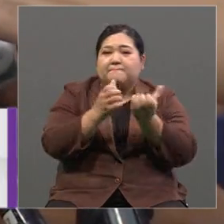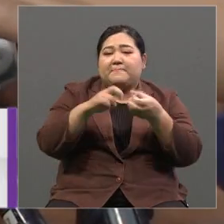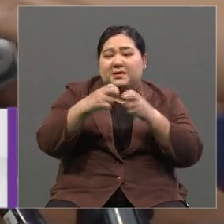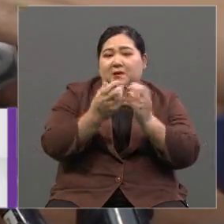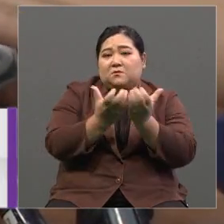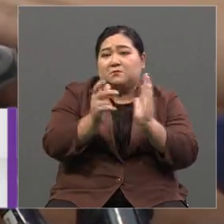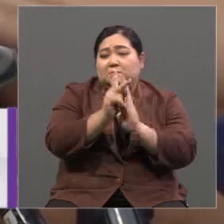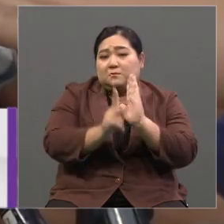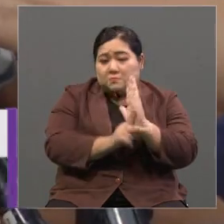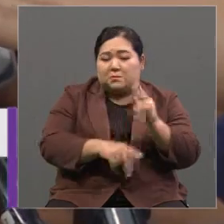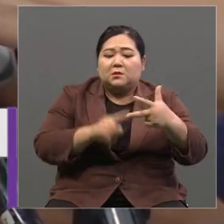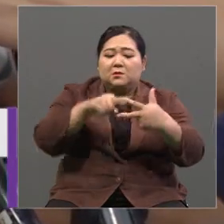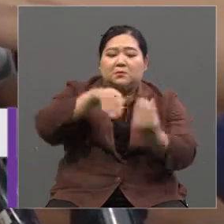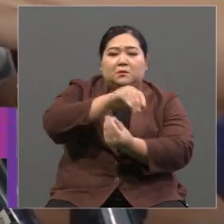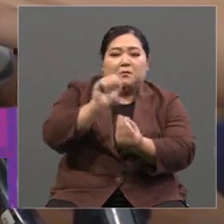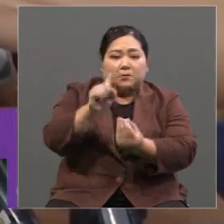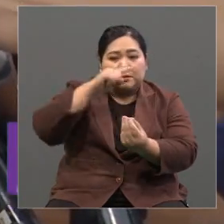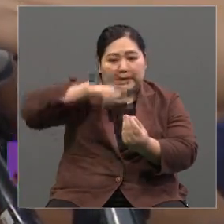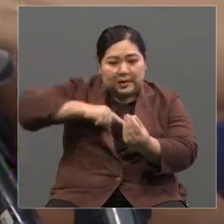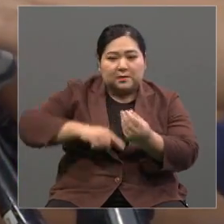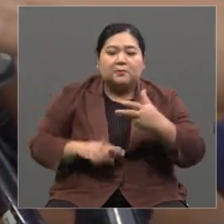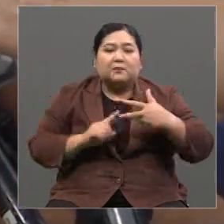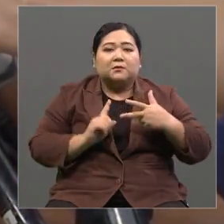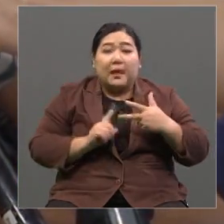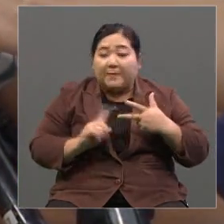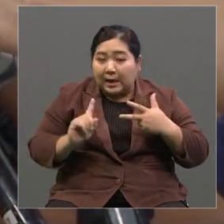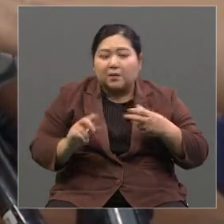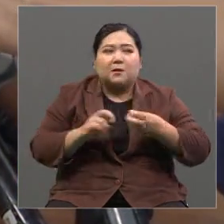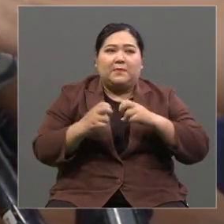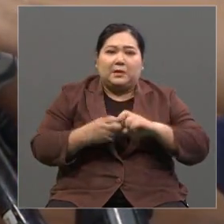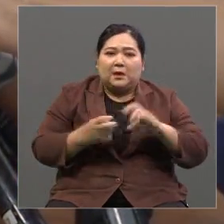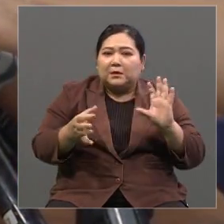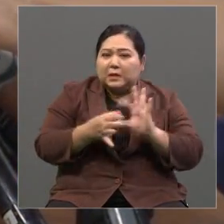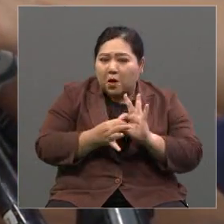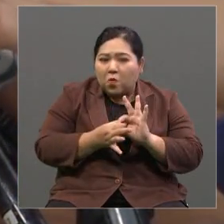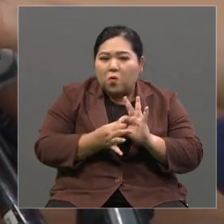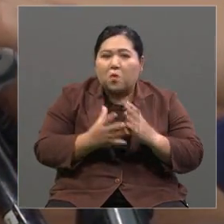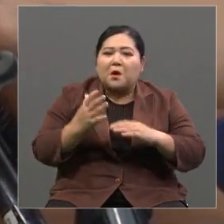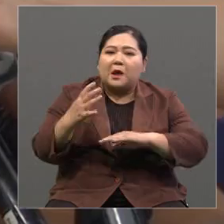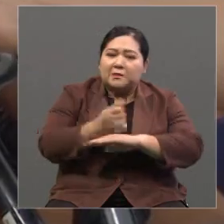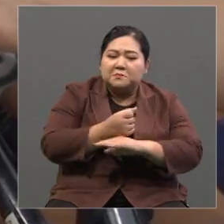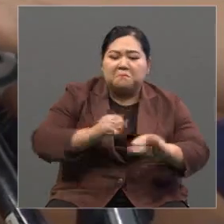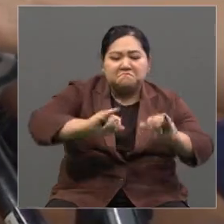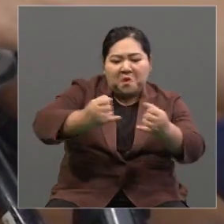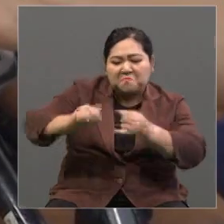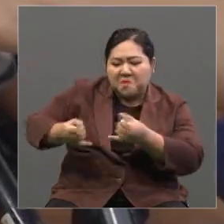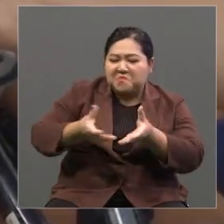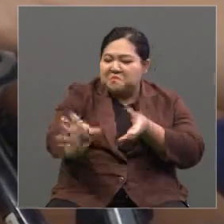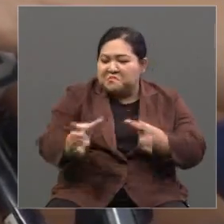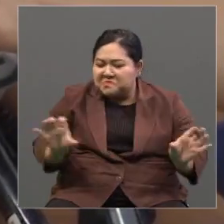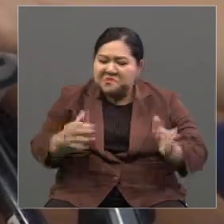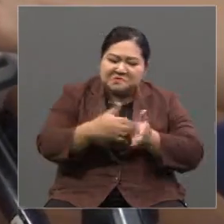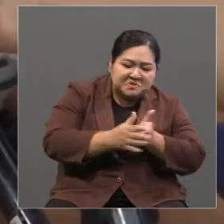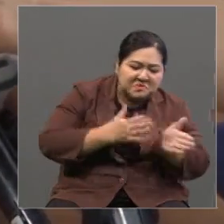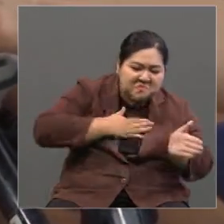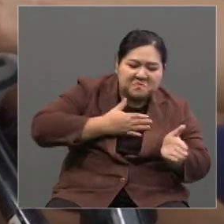ตเศรษฐกิจของประเทศปัญหาปากท้องประชาชนแล้วก็วิกฤตการแต่งแบ่งแยกสีแบ่งแยกพ